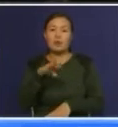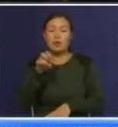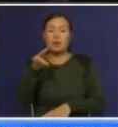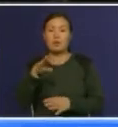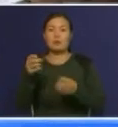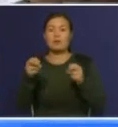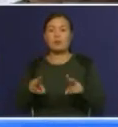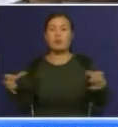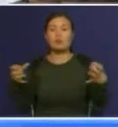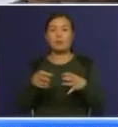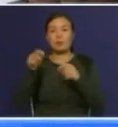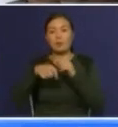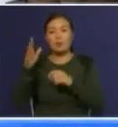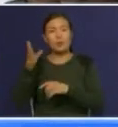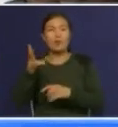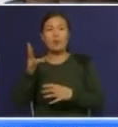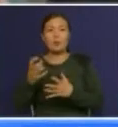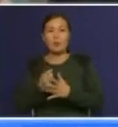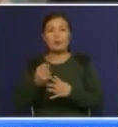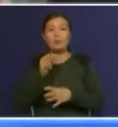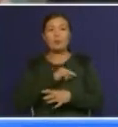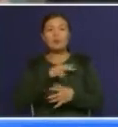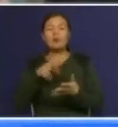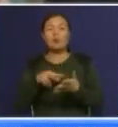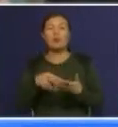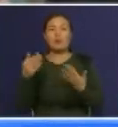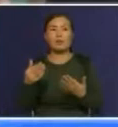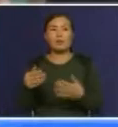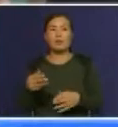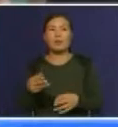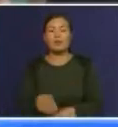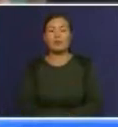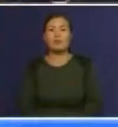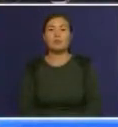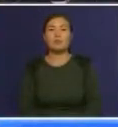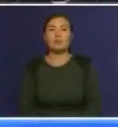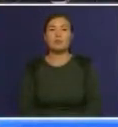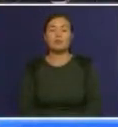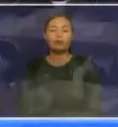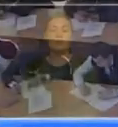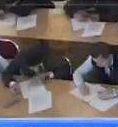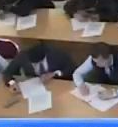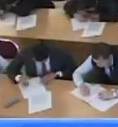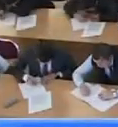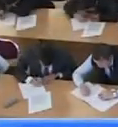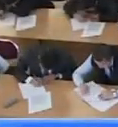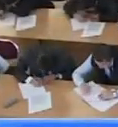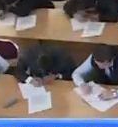құрылған топ мүшелері тексереді, дегенмен оның қорытындысы жұмысты бағалауға әсер етпейді, дейді мамандар. Айсар Айтман, Зүлбай Нұрбай, Каспий Ақпарат.